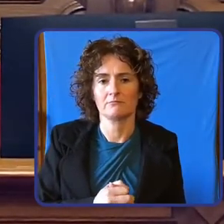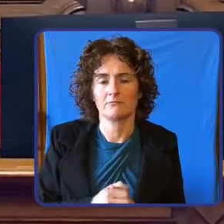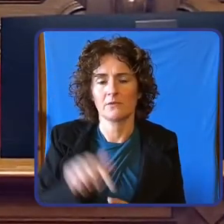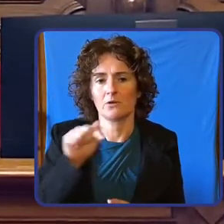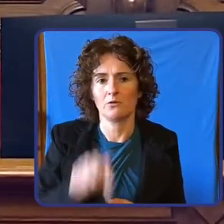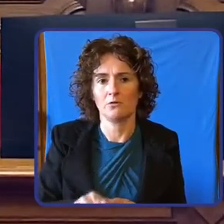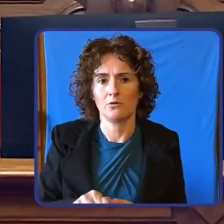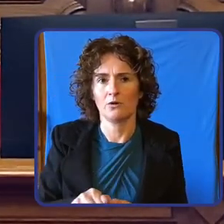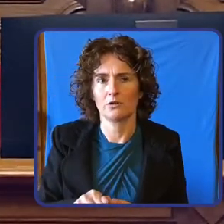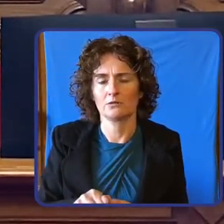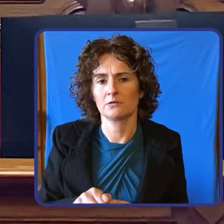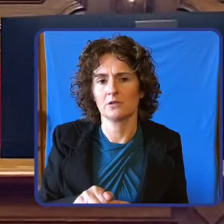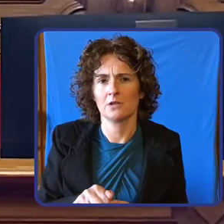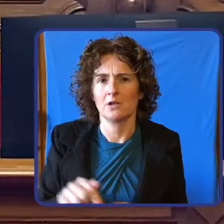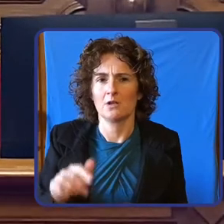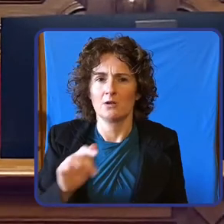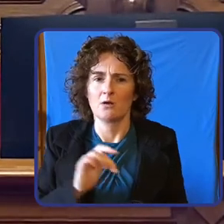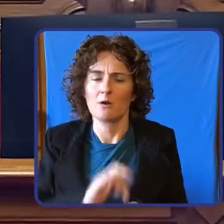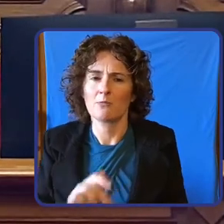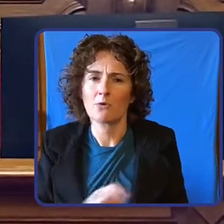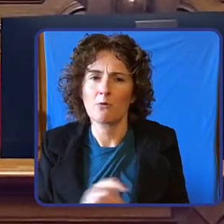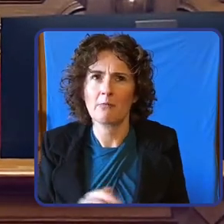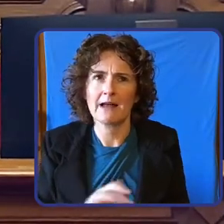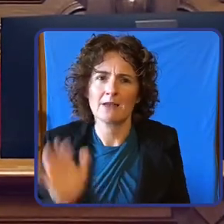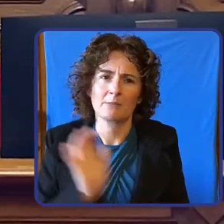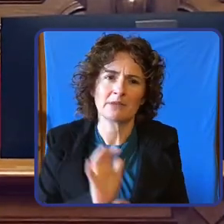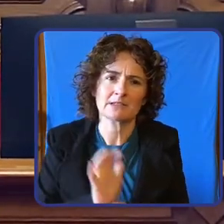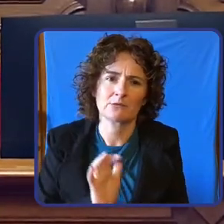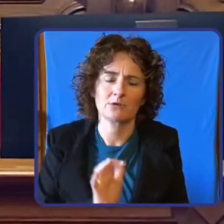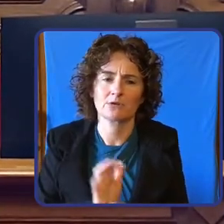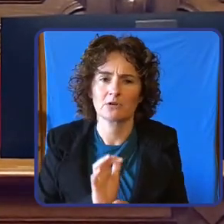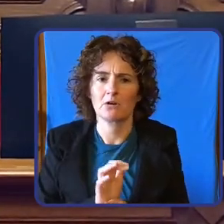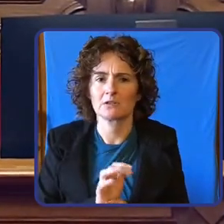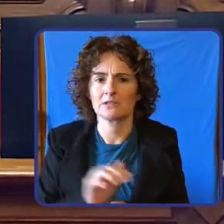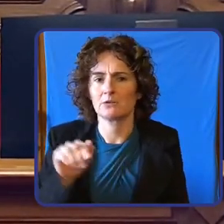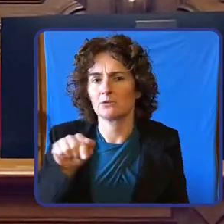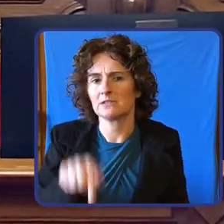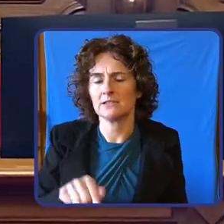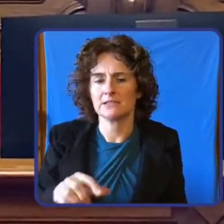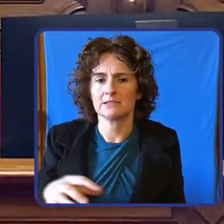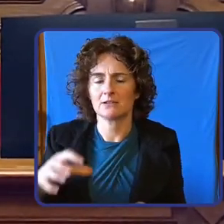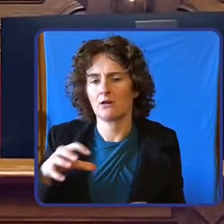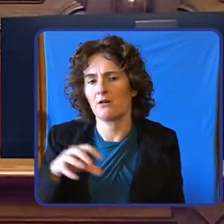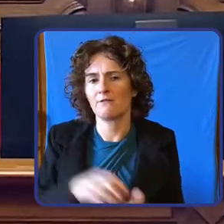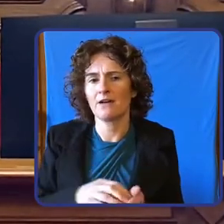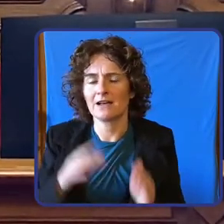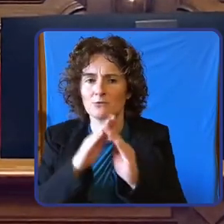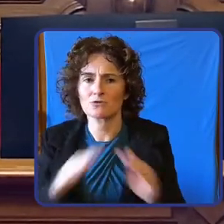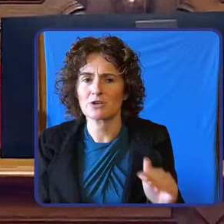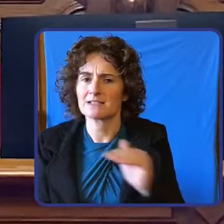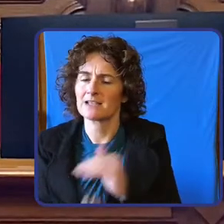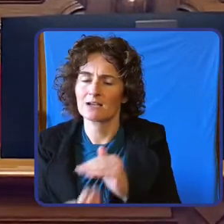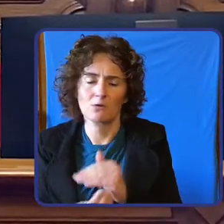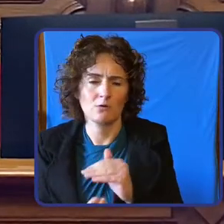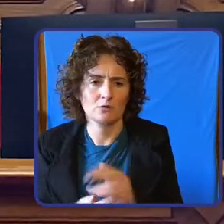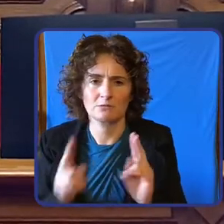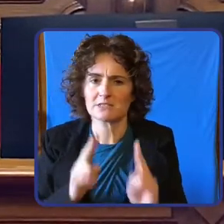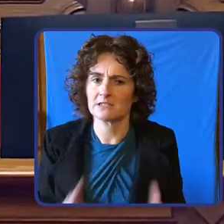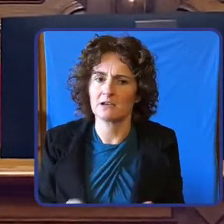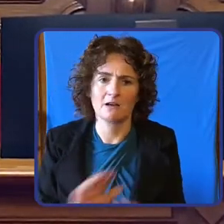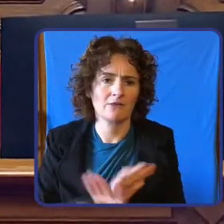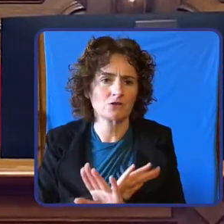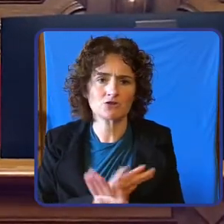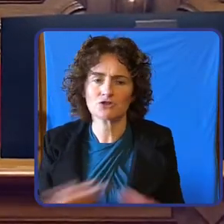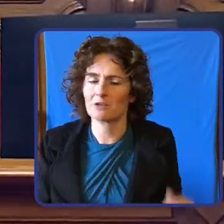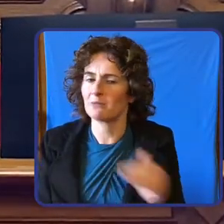Ön kétségbe esetten próbálja itt azt bizonygatni, hogy bármiféle korrupció van a Városházán, több feljelentést is tettek már, soha semmilyen korrupció